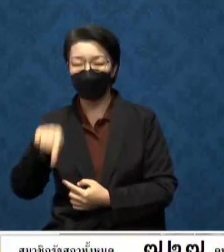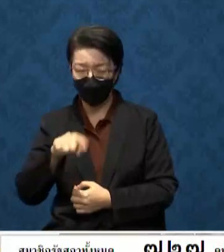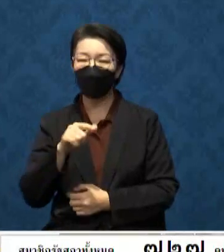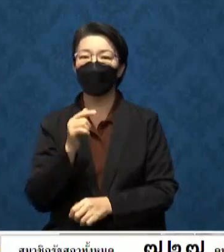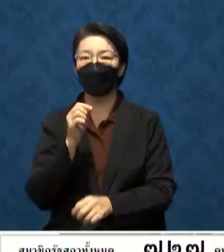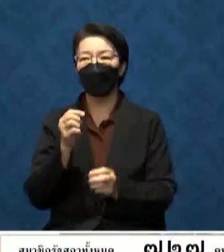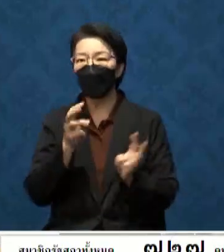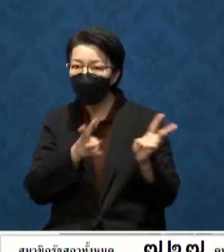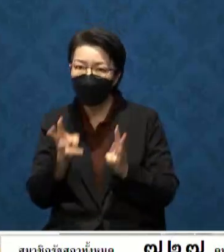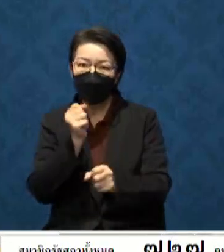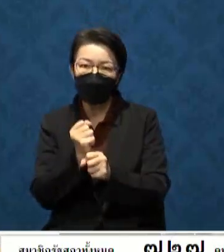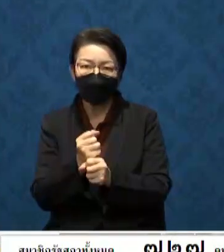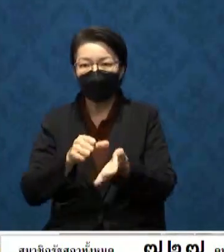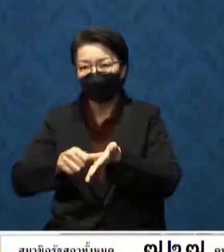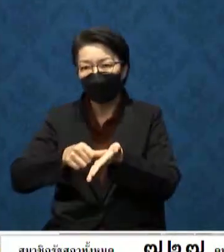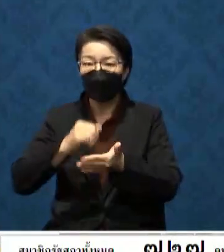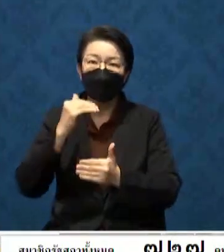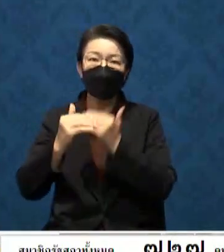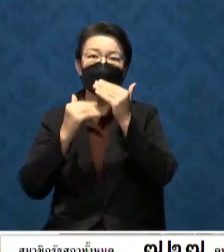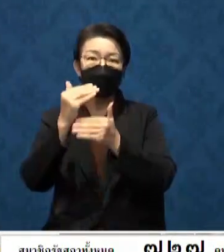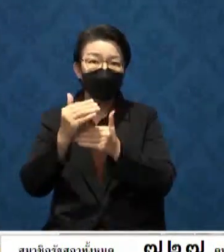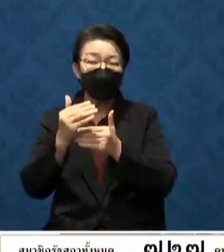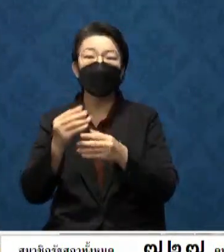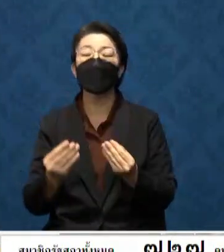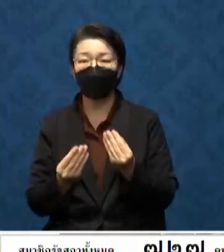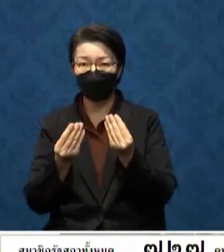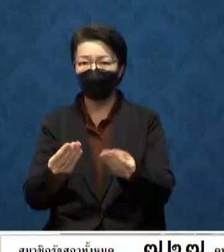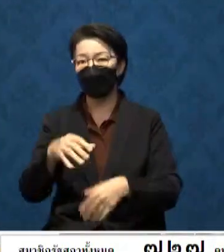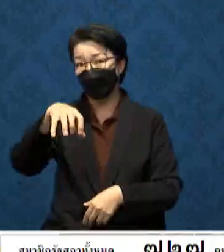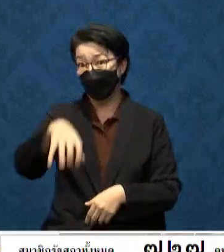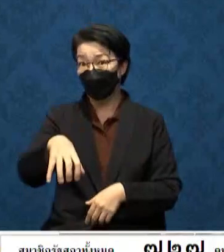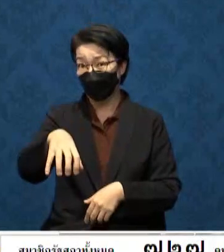การเพื่อการพัฒนาหรือปรับปรุงหน่วยงาน